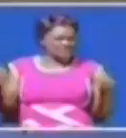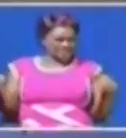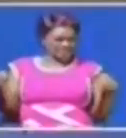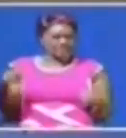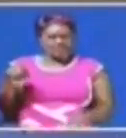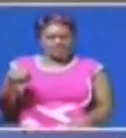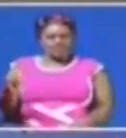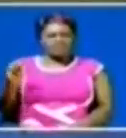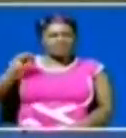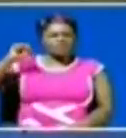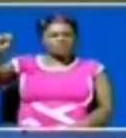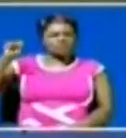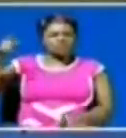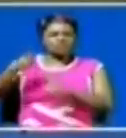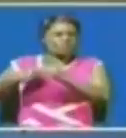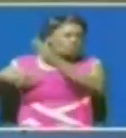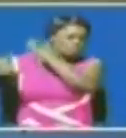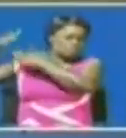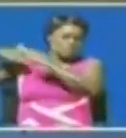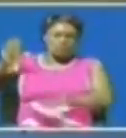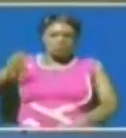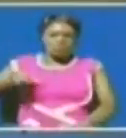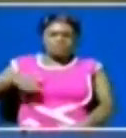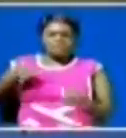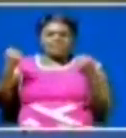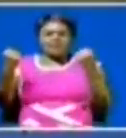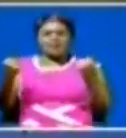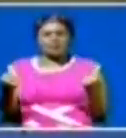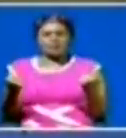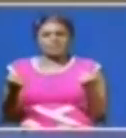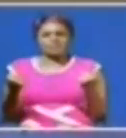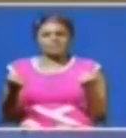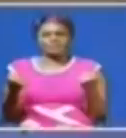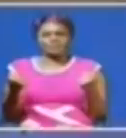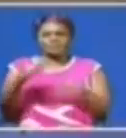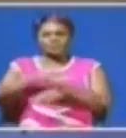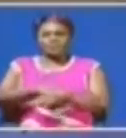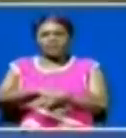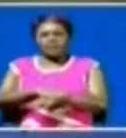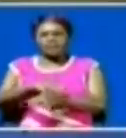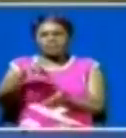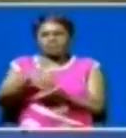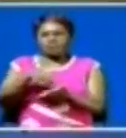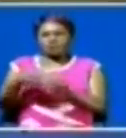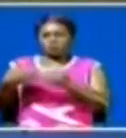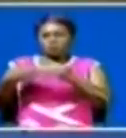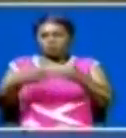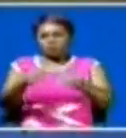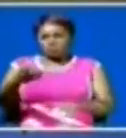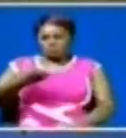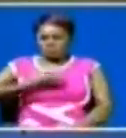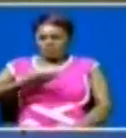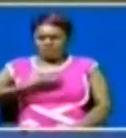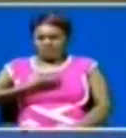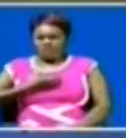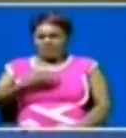wewe umekuwa siasani tangu kitambo, ambapo wanawake ilikuwa ni vigumu sana kuchukua nafasi za uongozi, na wewe ukakuwa meya,